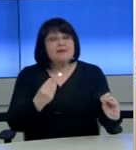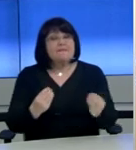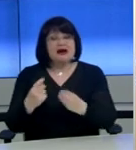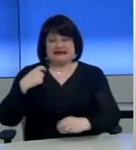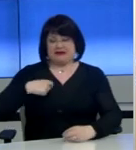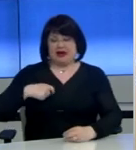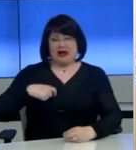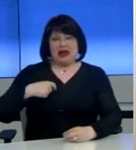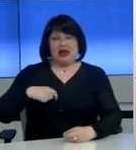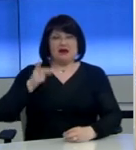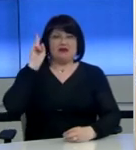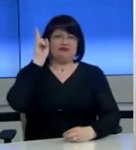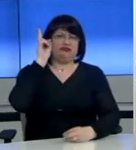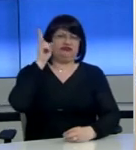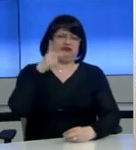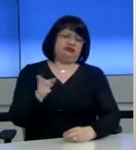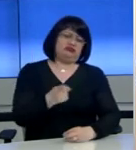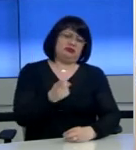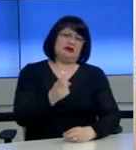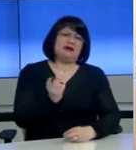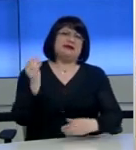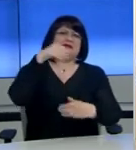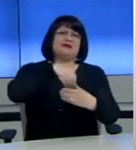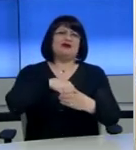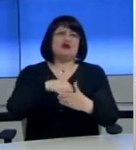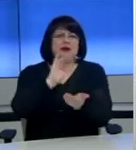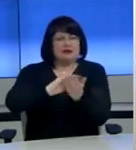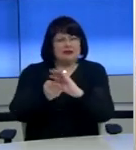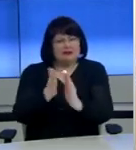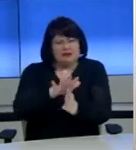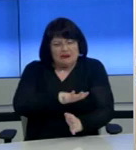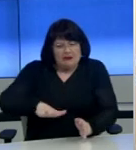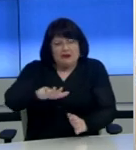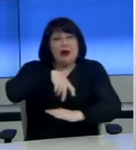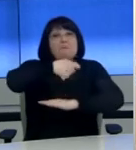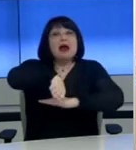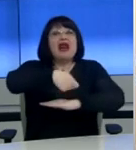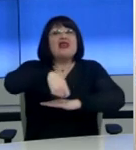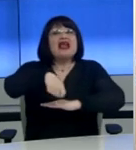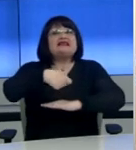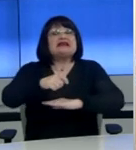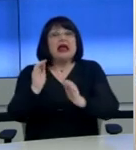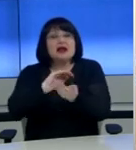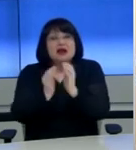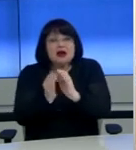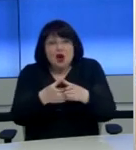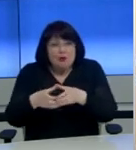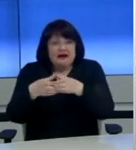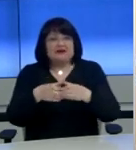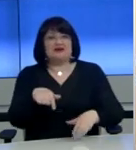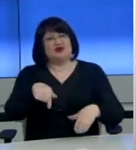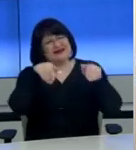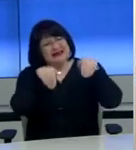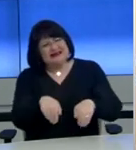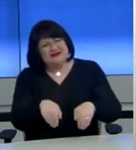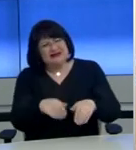που καταδικάστηκαν για συμμετοχή σε παραδικαστικά κυκλώματα. Θα σεβόσταν τώρα μια